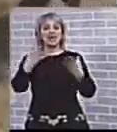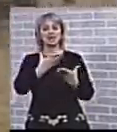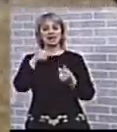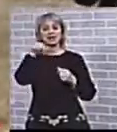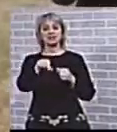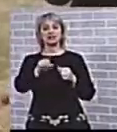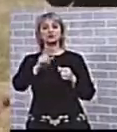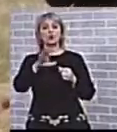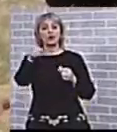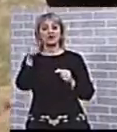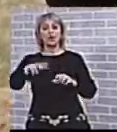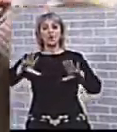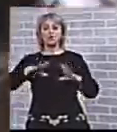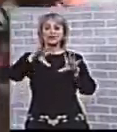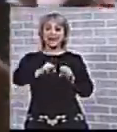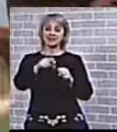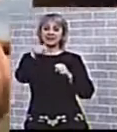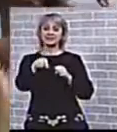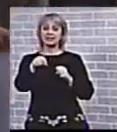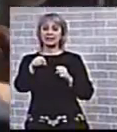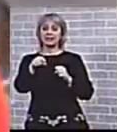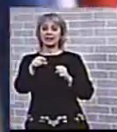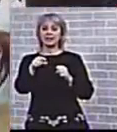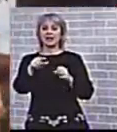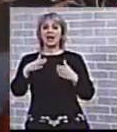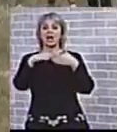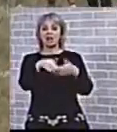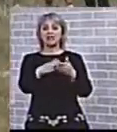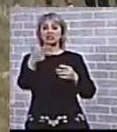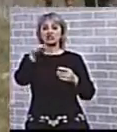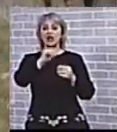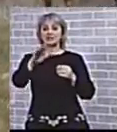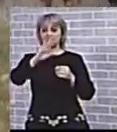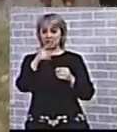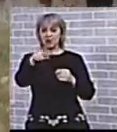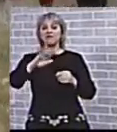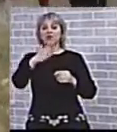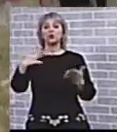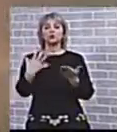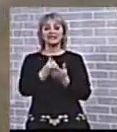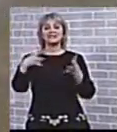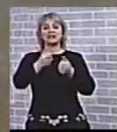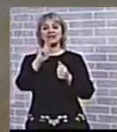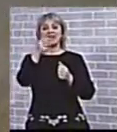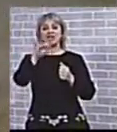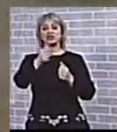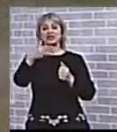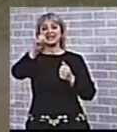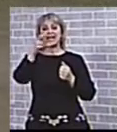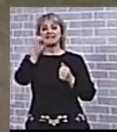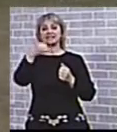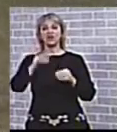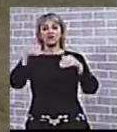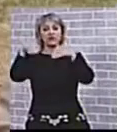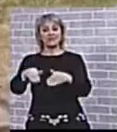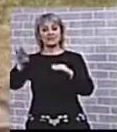красиво, чтобы они конно захватили этот там корабль «Джаспер». Врагу удалось захватить Керчь и Ейск, затем высадиться